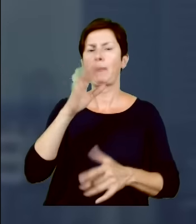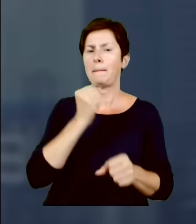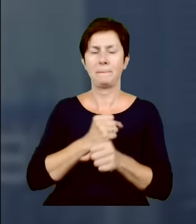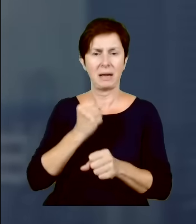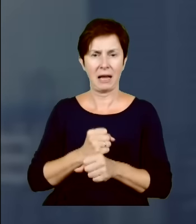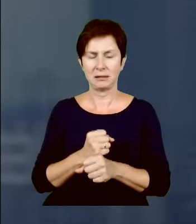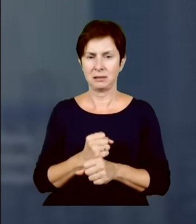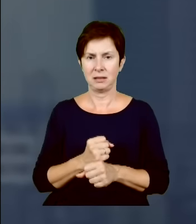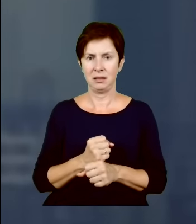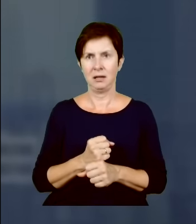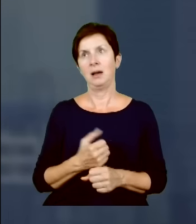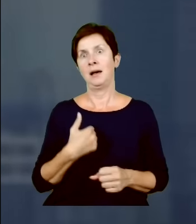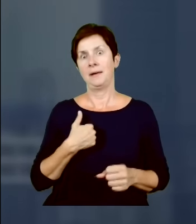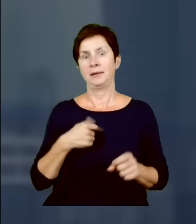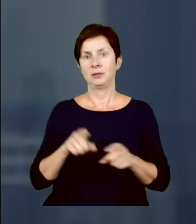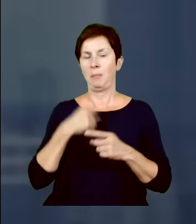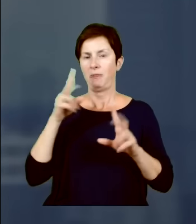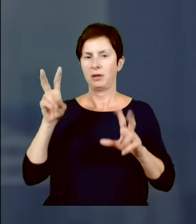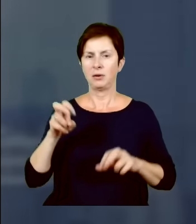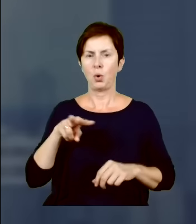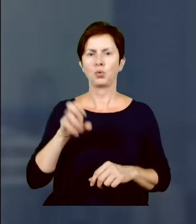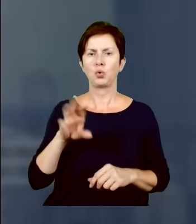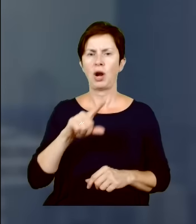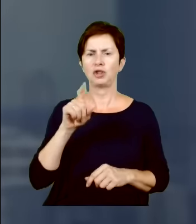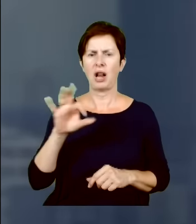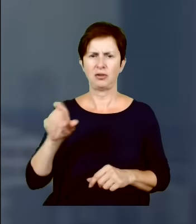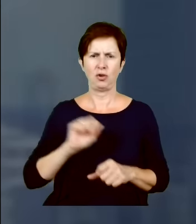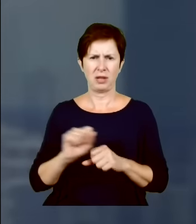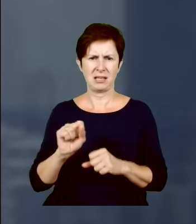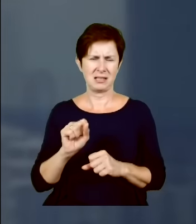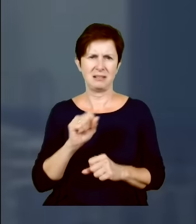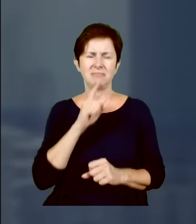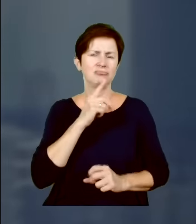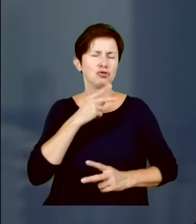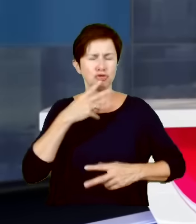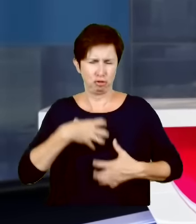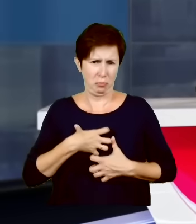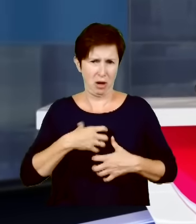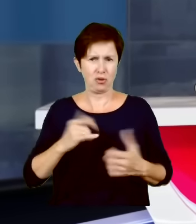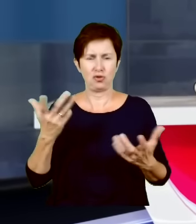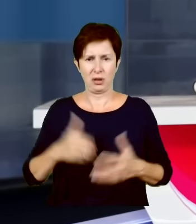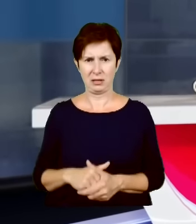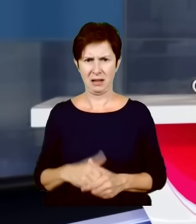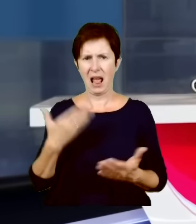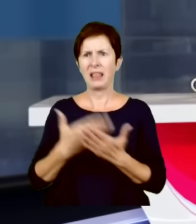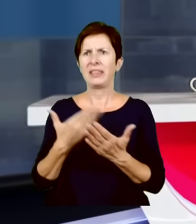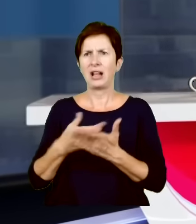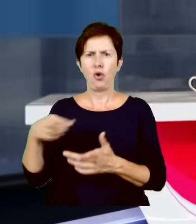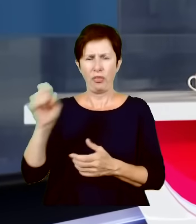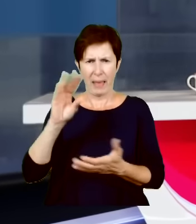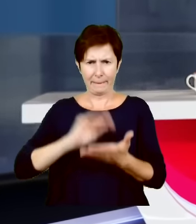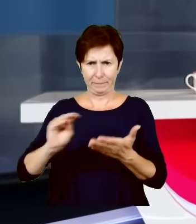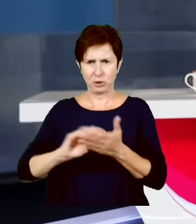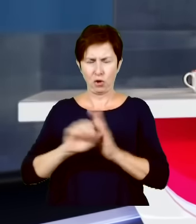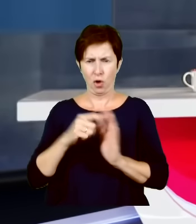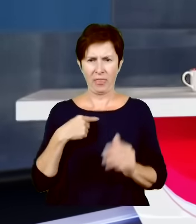Zacytuję tutaj klasyka czyli panią urszulę Zielińską to chyba kpina z rozumu bo jakże inaczej miałoby być czemu do nas tak pisać do ludów